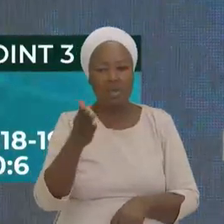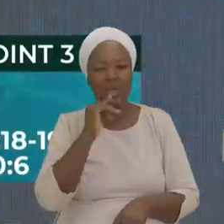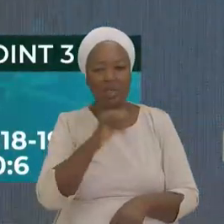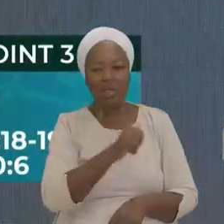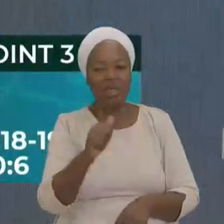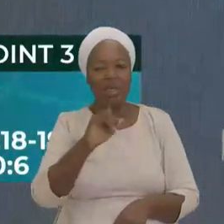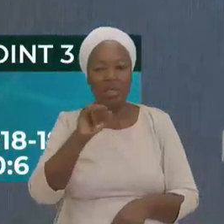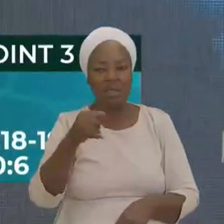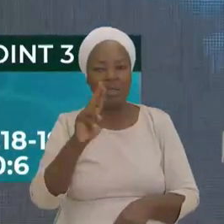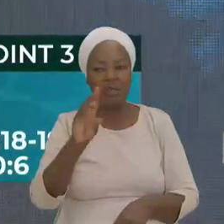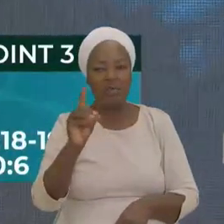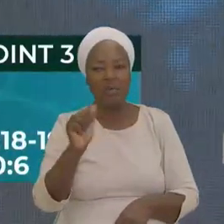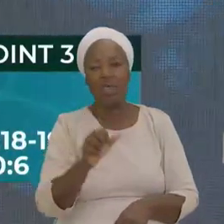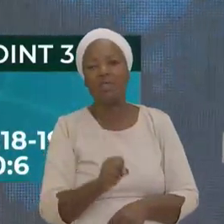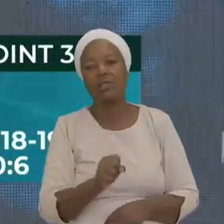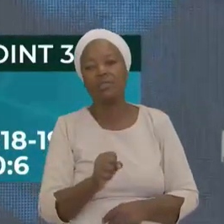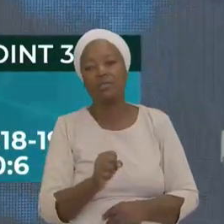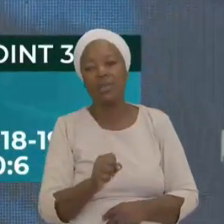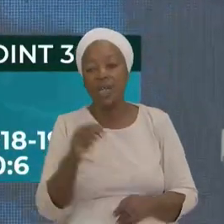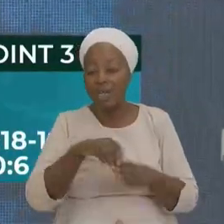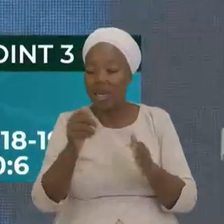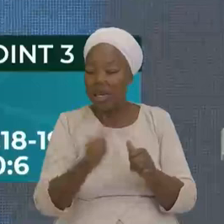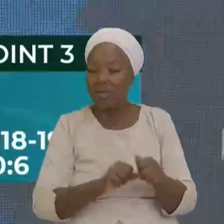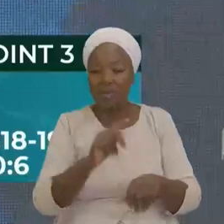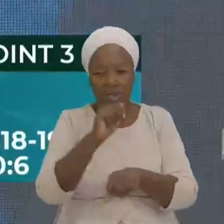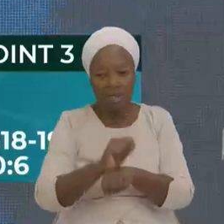il y a un Jean et un Judas.